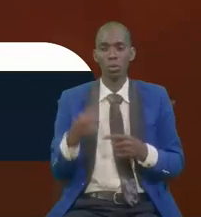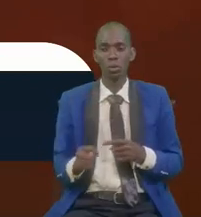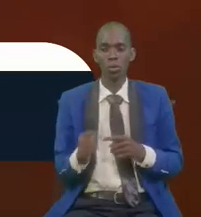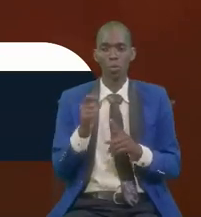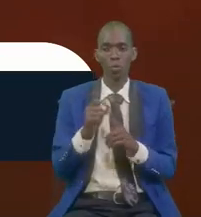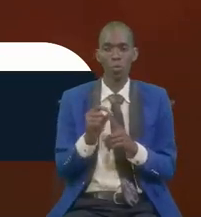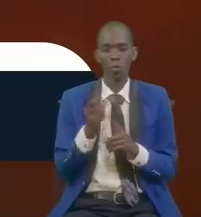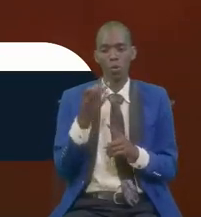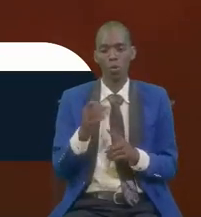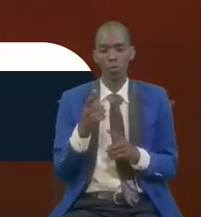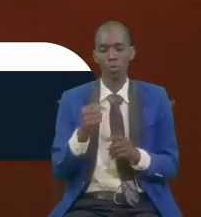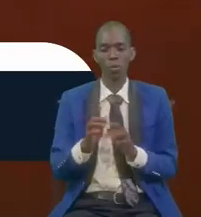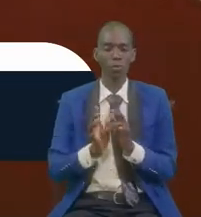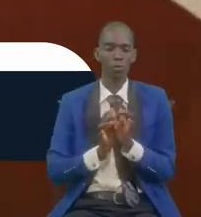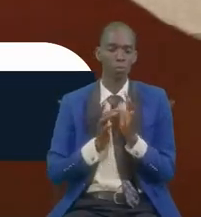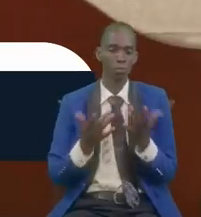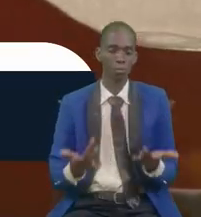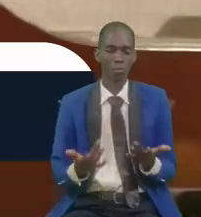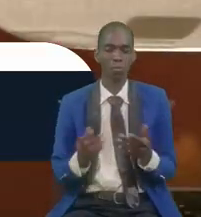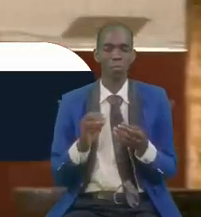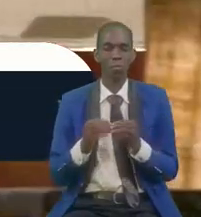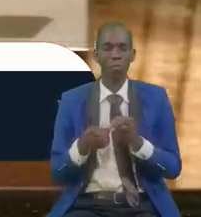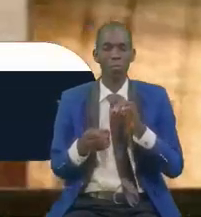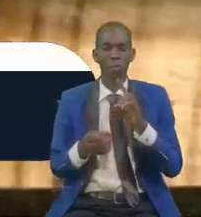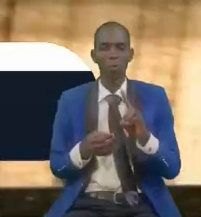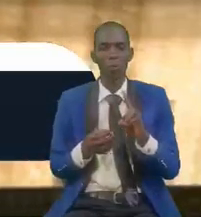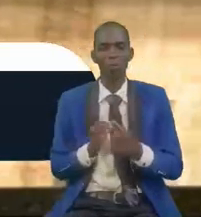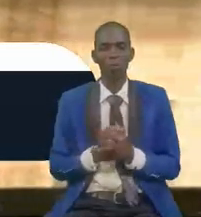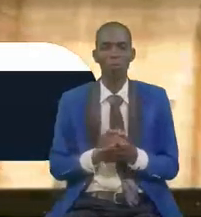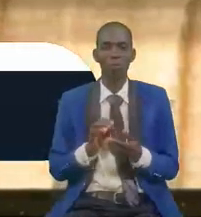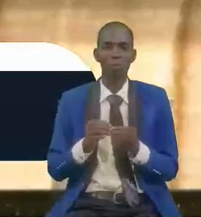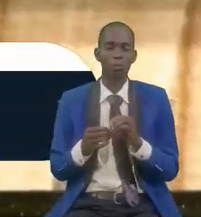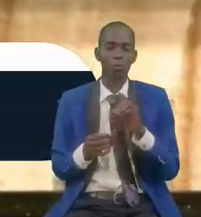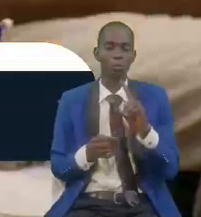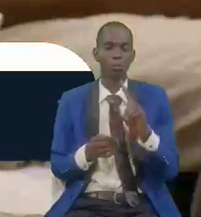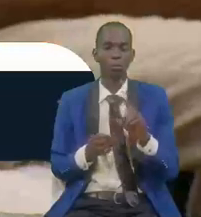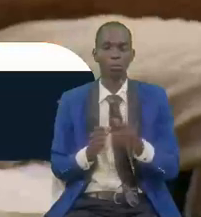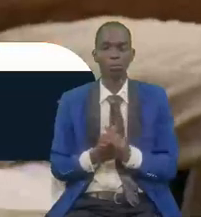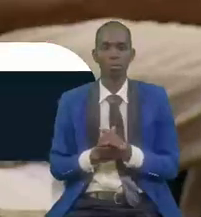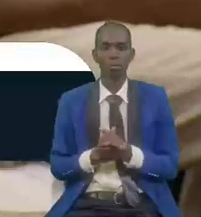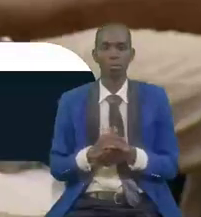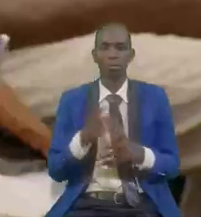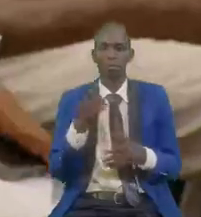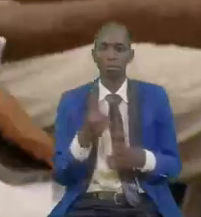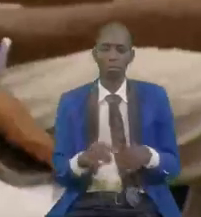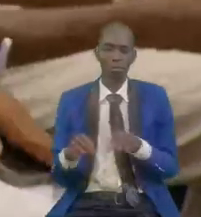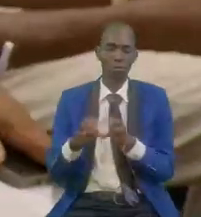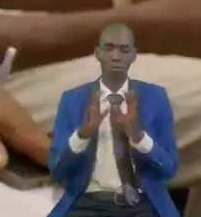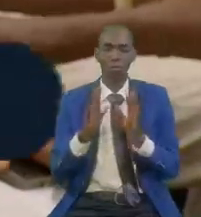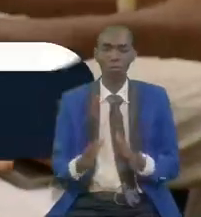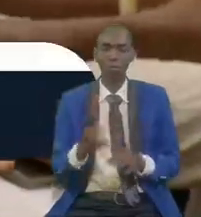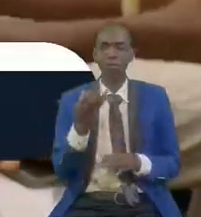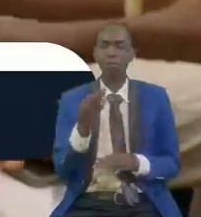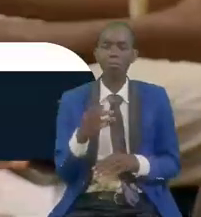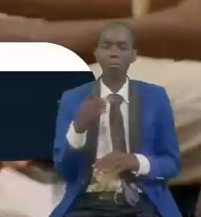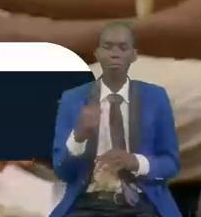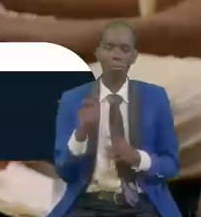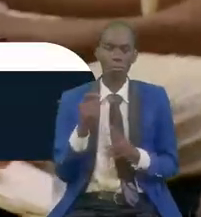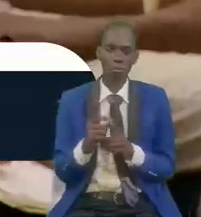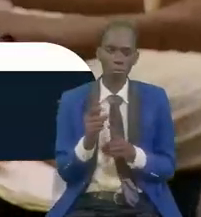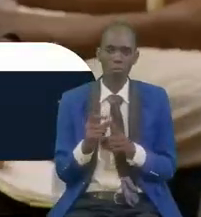de l'Écriture. Voilà la première partie ici. La première partie. Les pratiquants de la parole